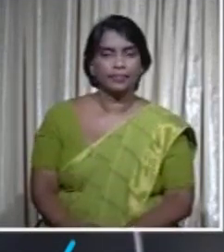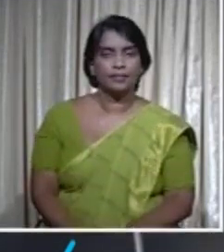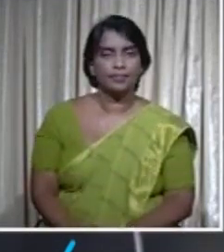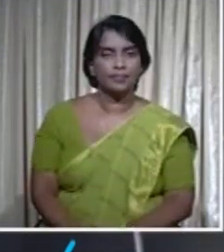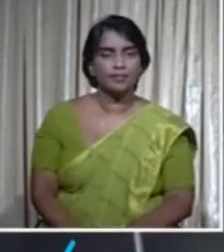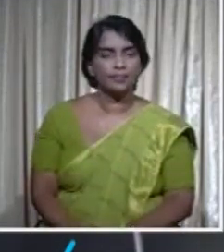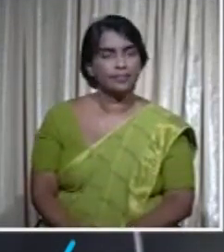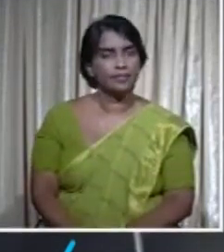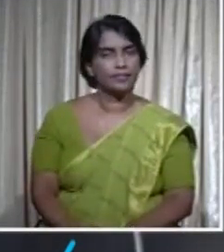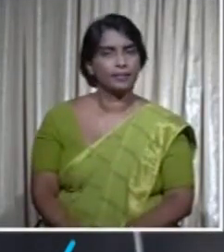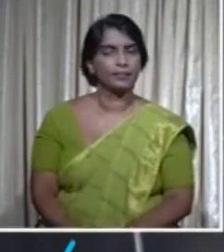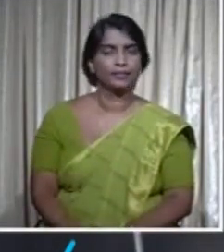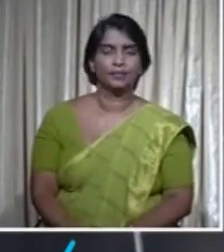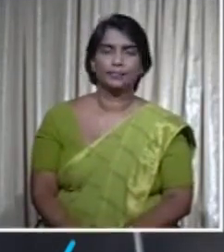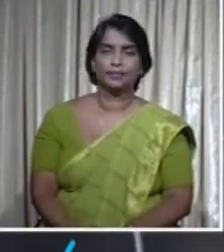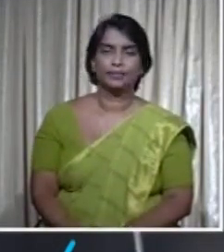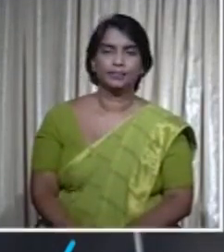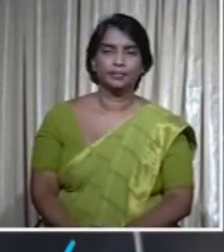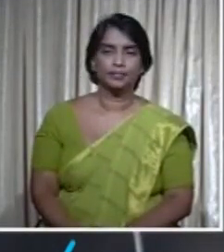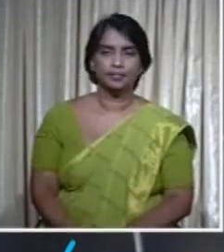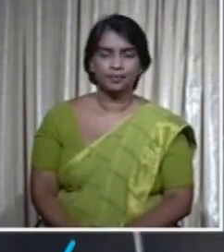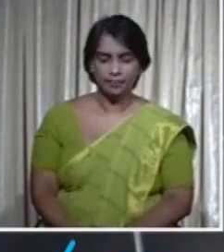பறவைகள் சரணாலயம்